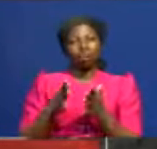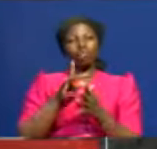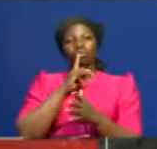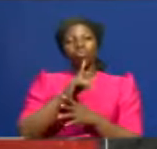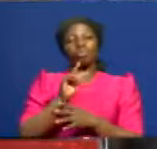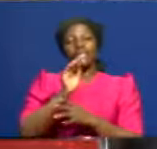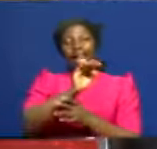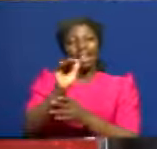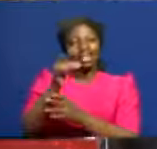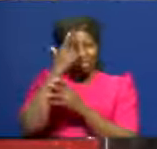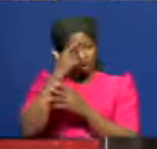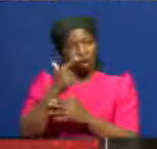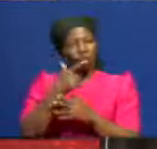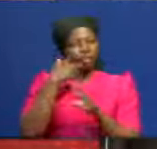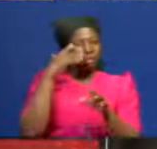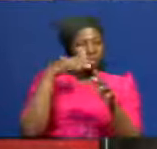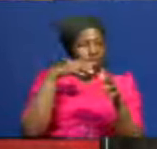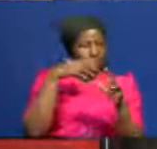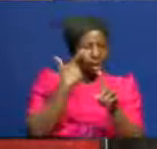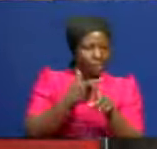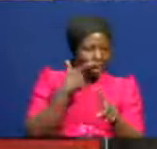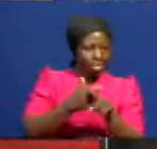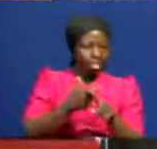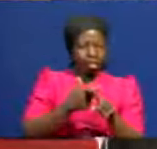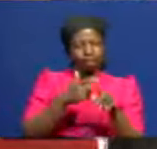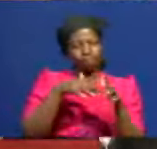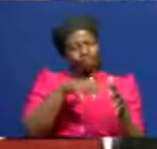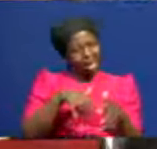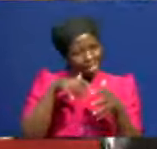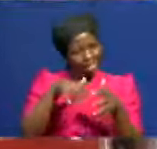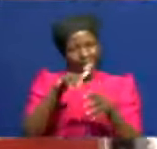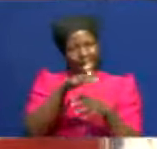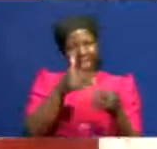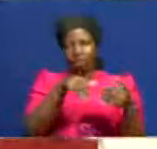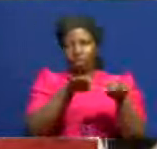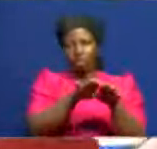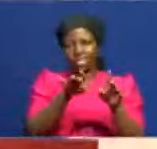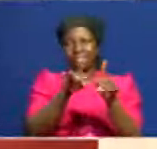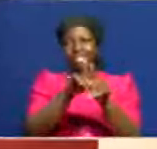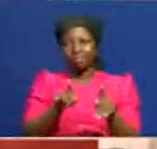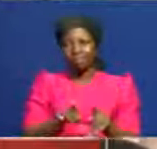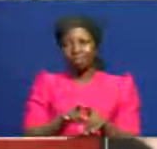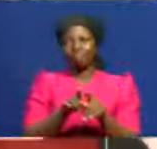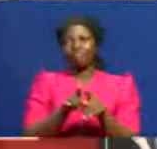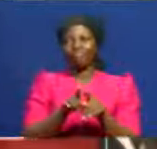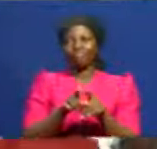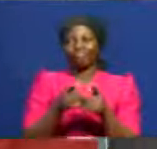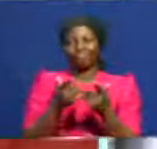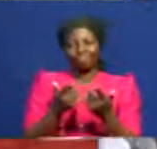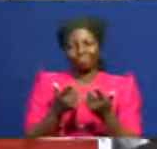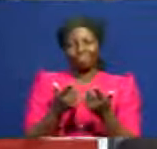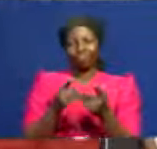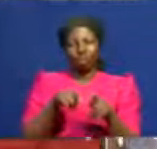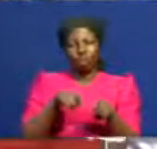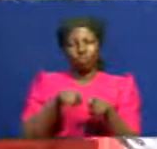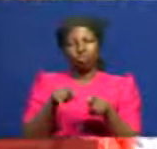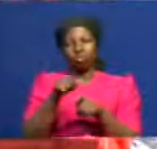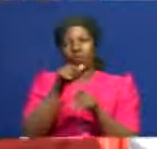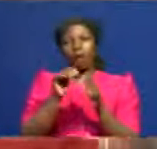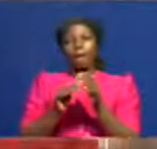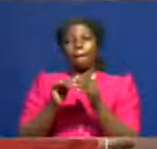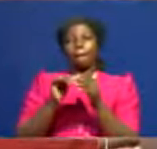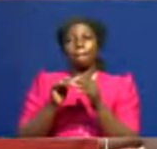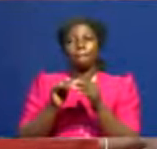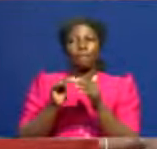the quarries and clearing of the bushes to avert further attacks. Kwa sisi tunataka kuambia watu wa KWS siku ya leo